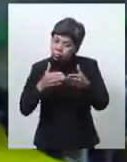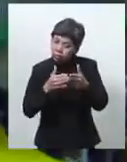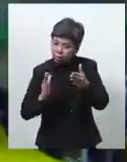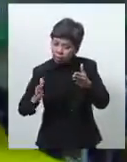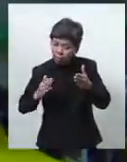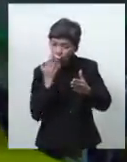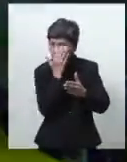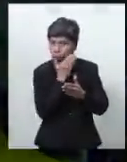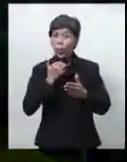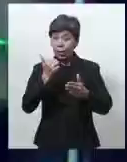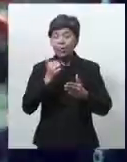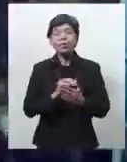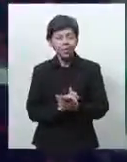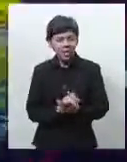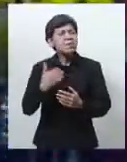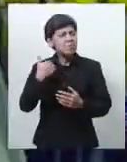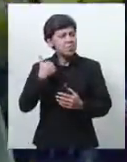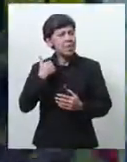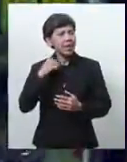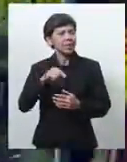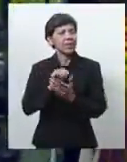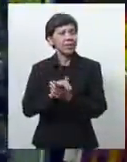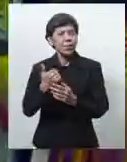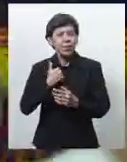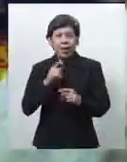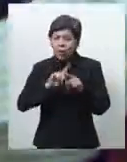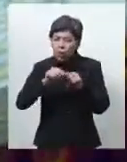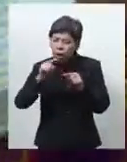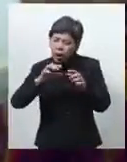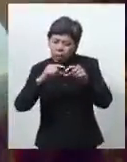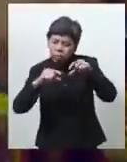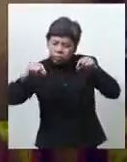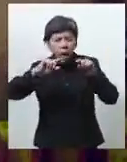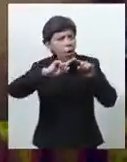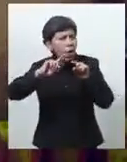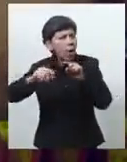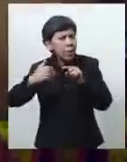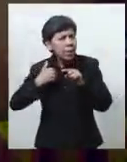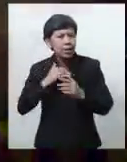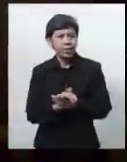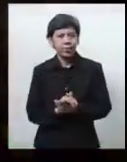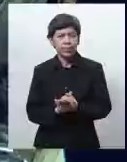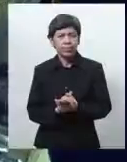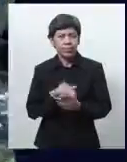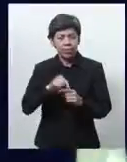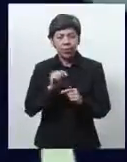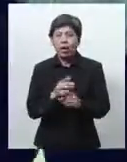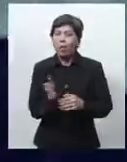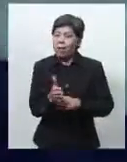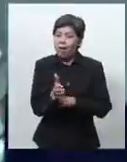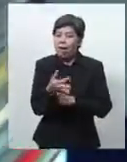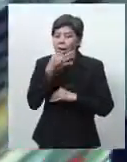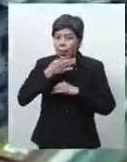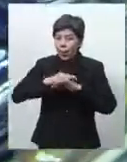แต่งแต่งเหยื่อครับผมแล้วก็จะมีทั้งเหยื่อจิกเหยื่ออะไรเงี้ยครับมีหลายประเภทครับอันนี้พวกตกปลา